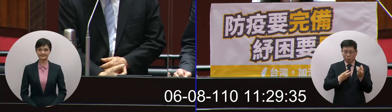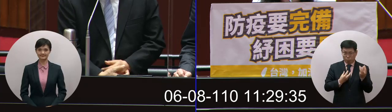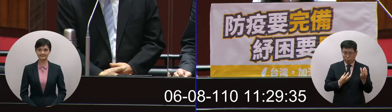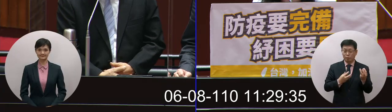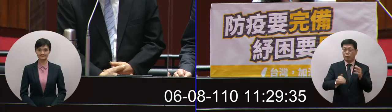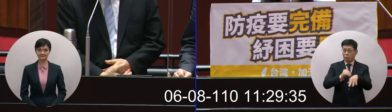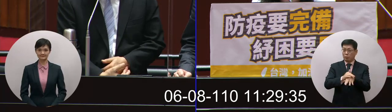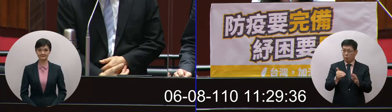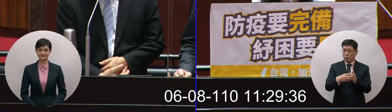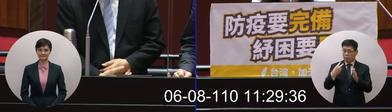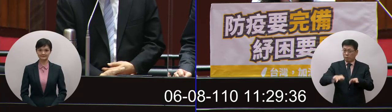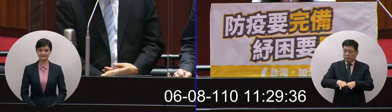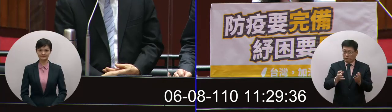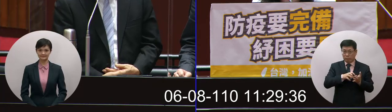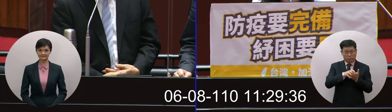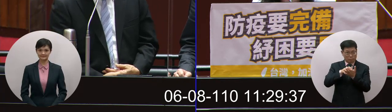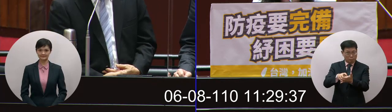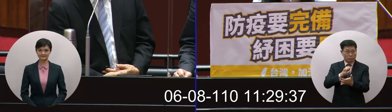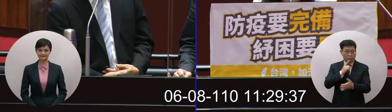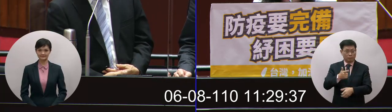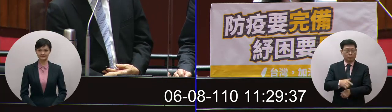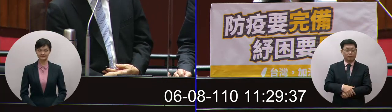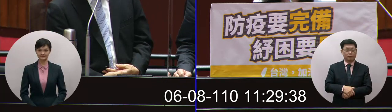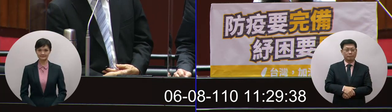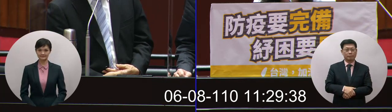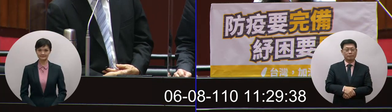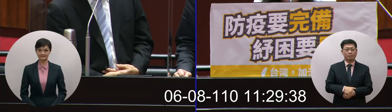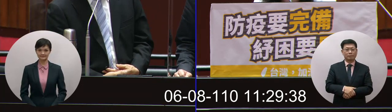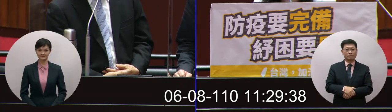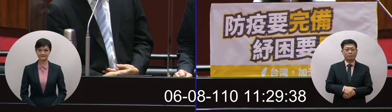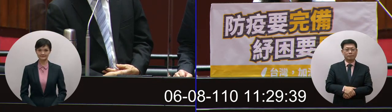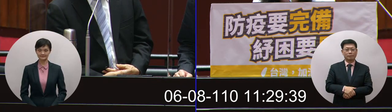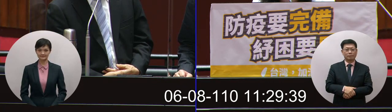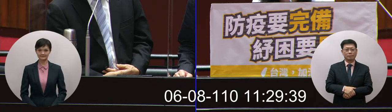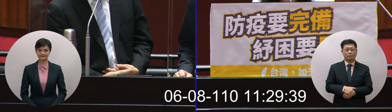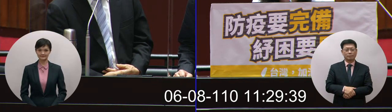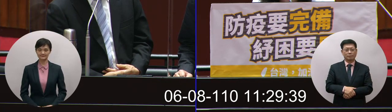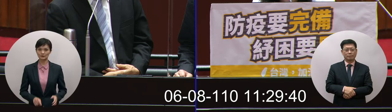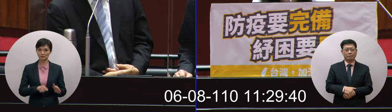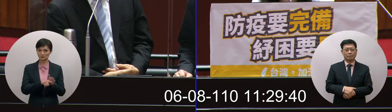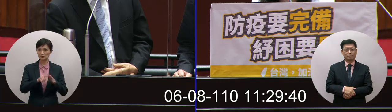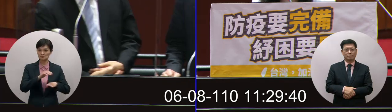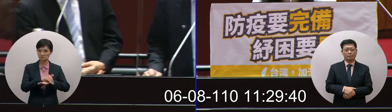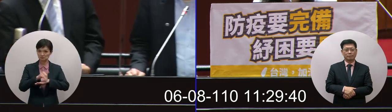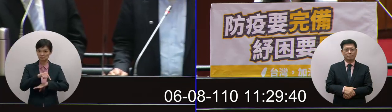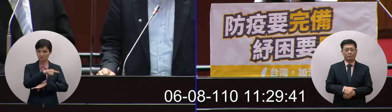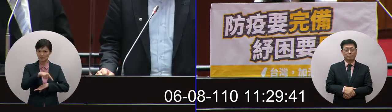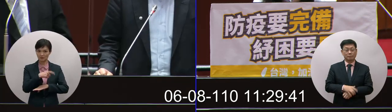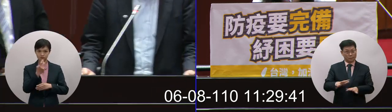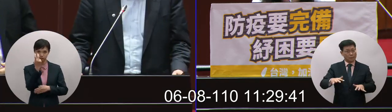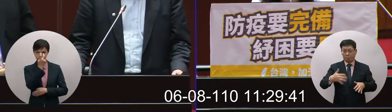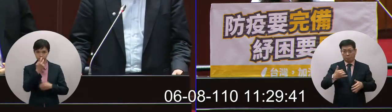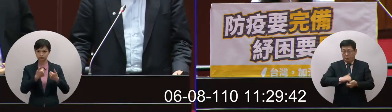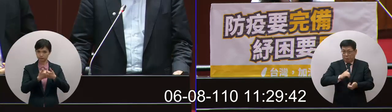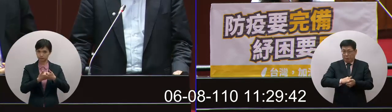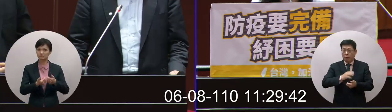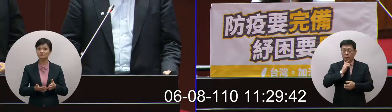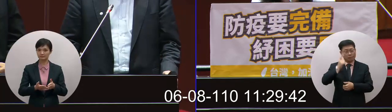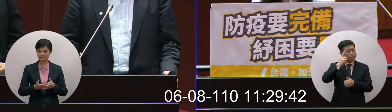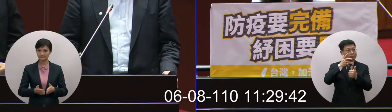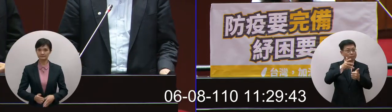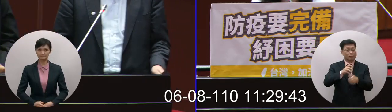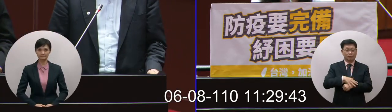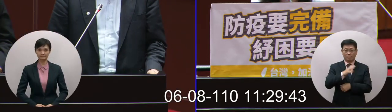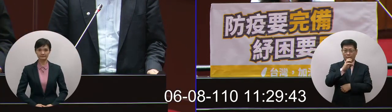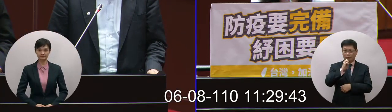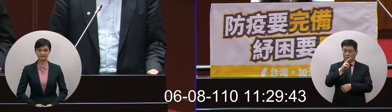期完成之后，才会给发予他们的 EUA 吗？ 那要经过专家的审查， 所以还不确定嘛。所以我们想请教的是，